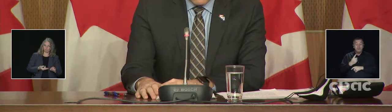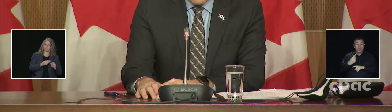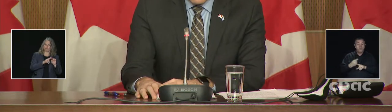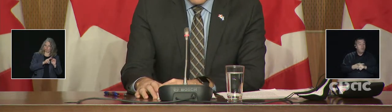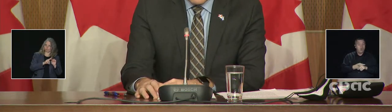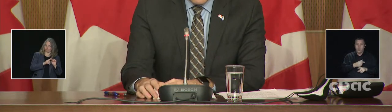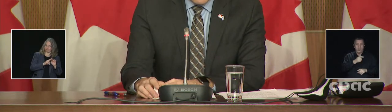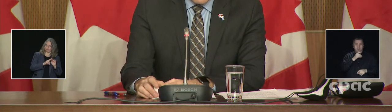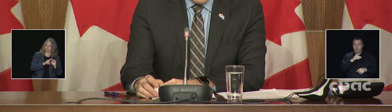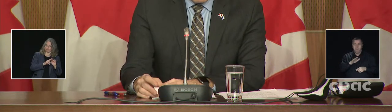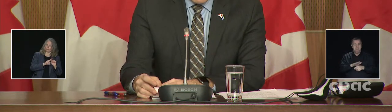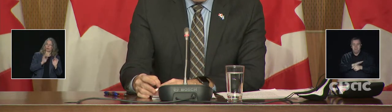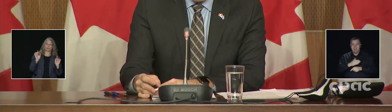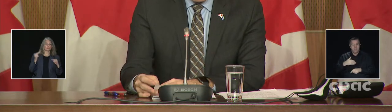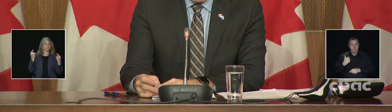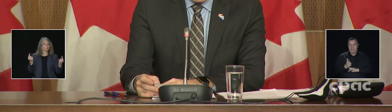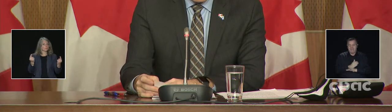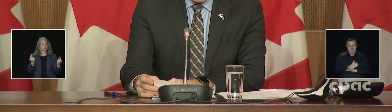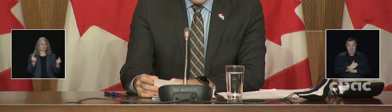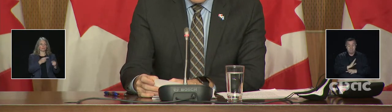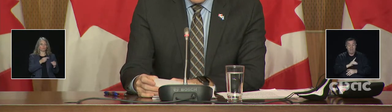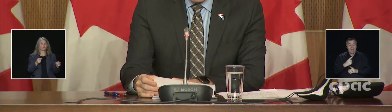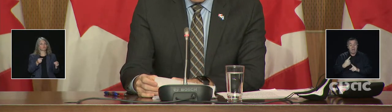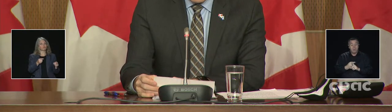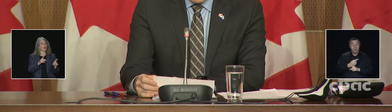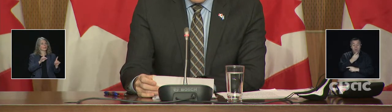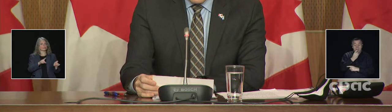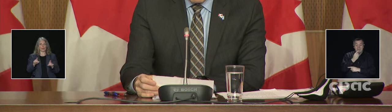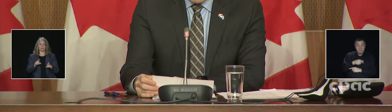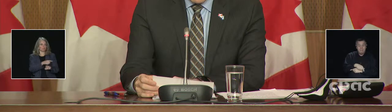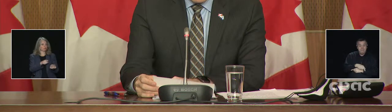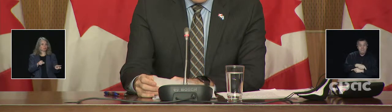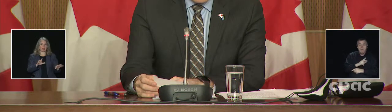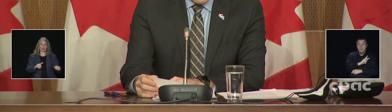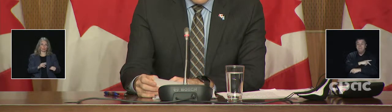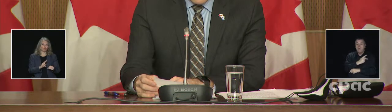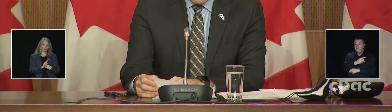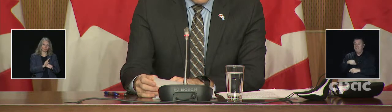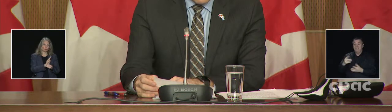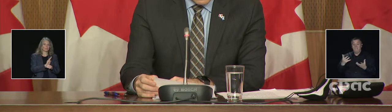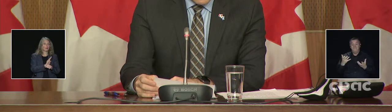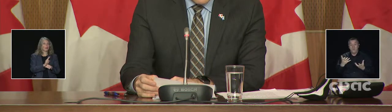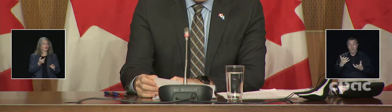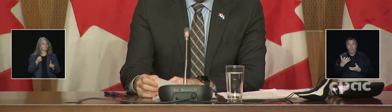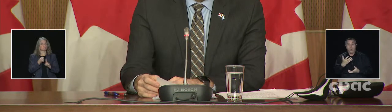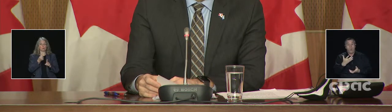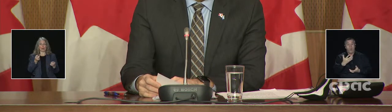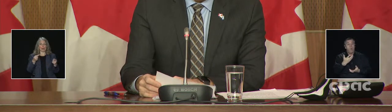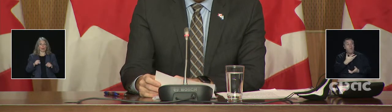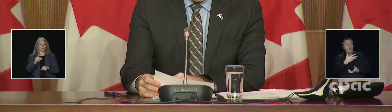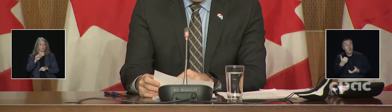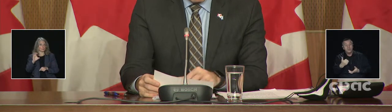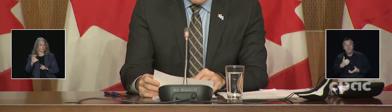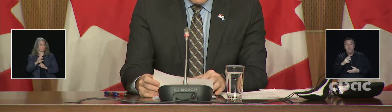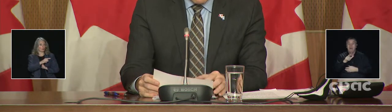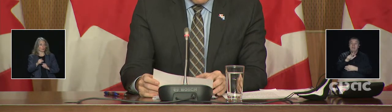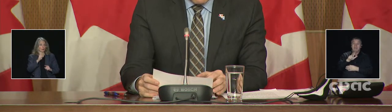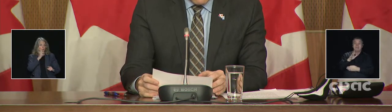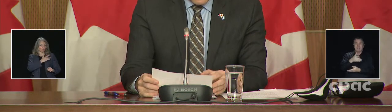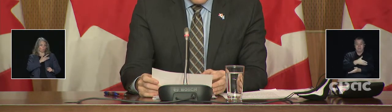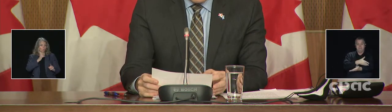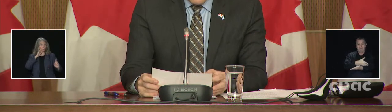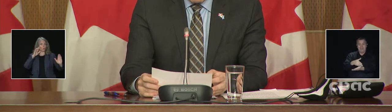largement sous-utilisés, mais pour le mois de décembre, les provinces souhaitent en recevoir autour de 35